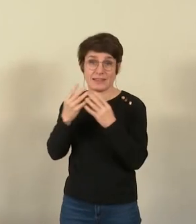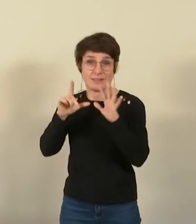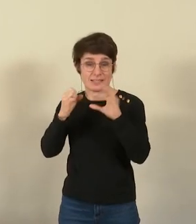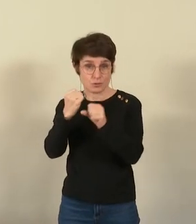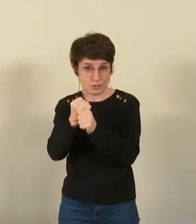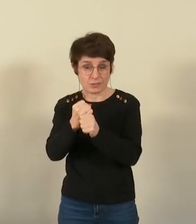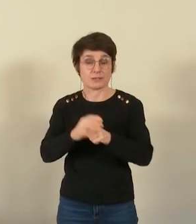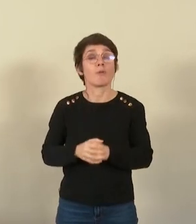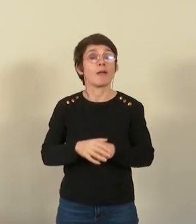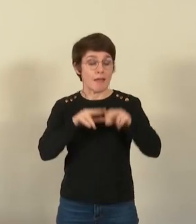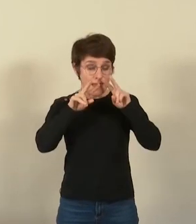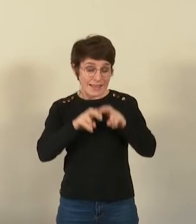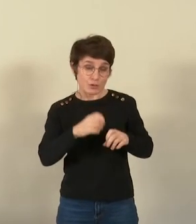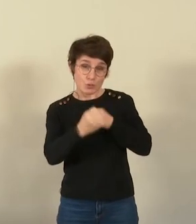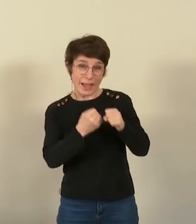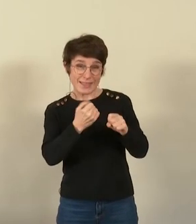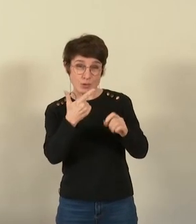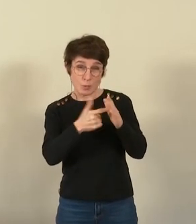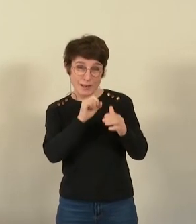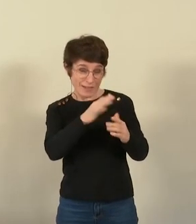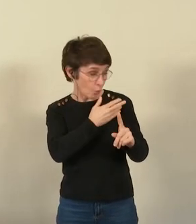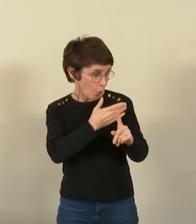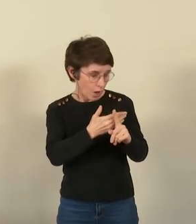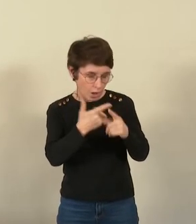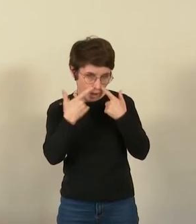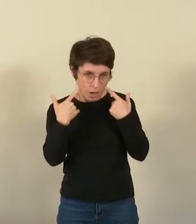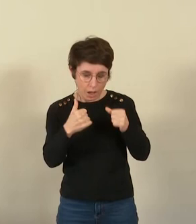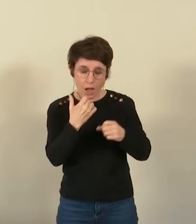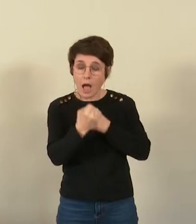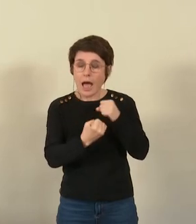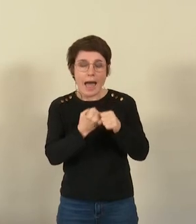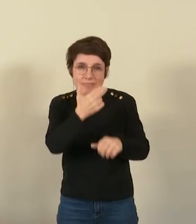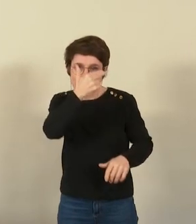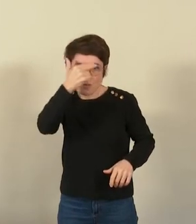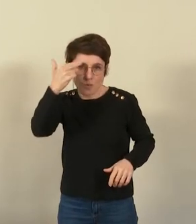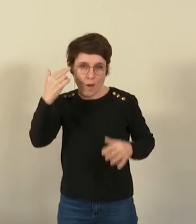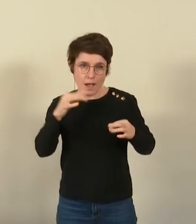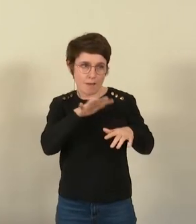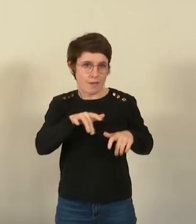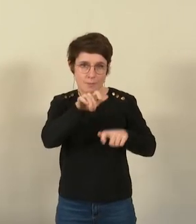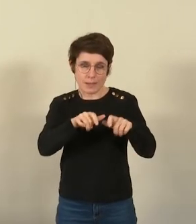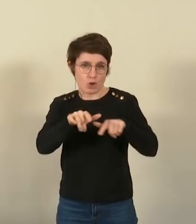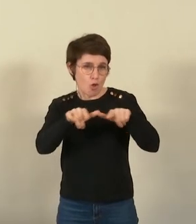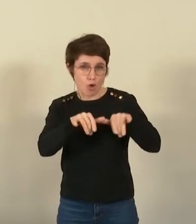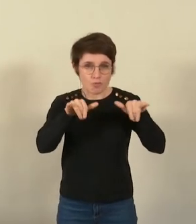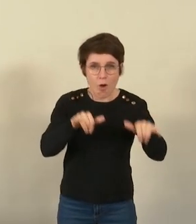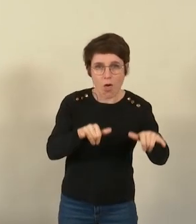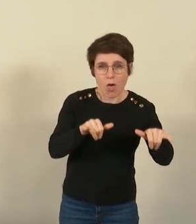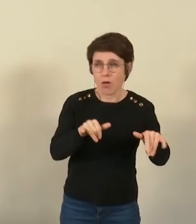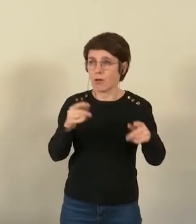2023 donne le tourn tant elle dépint une année noire pour les mal logés et dénonce l'absence de réponse de la part des pouvoirs